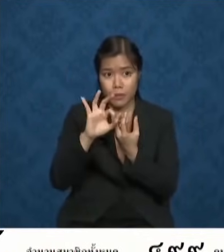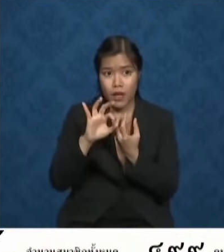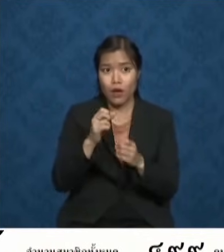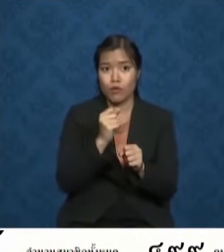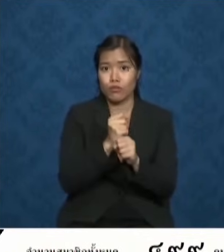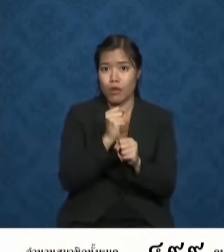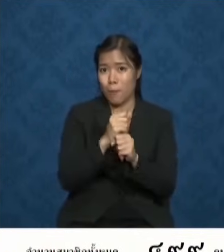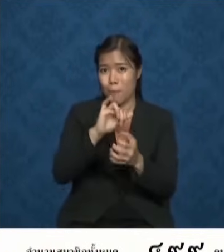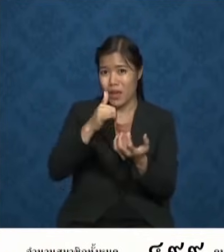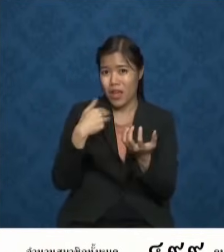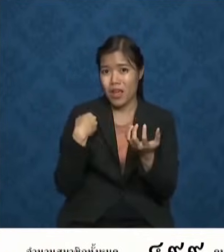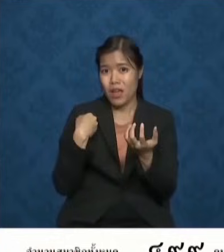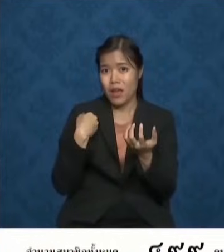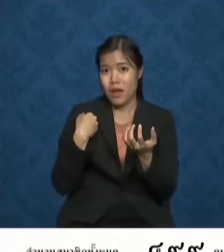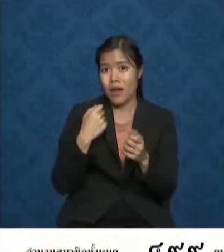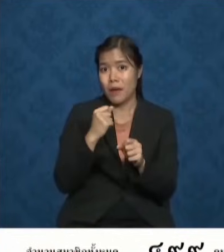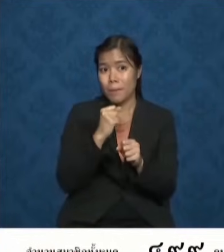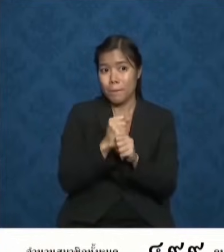2-3 ประเทศ